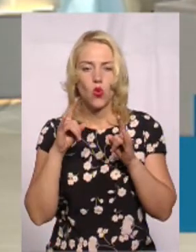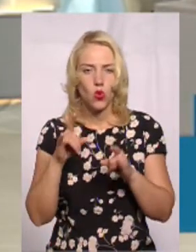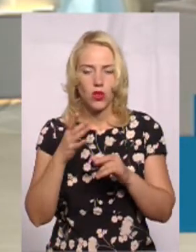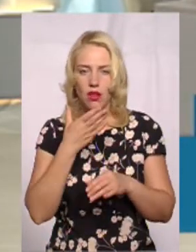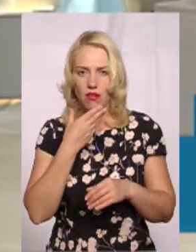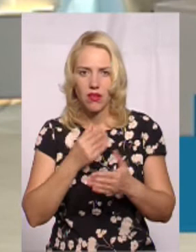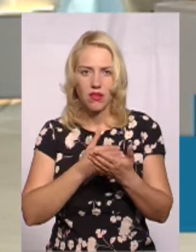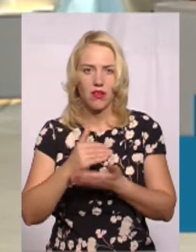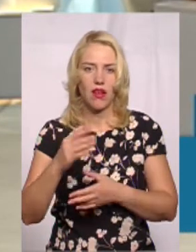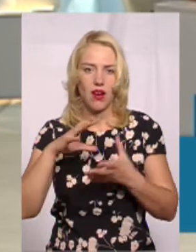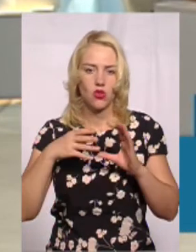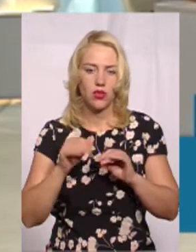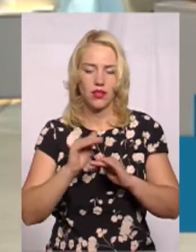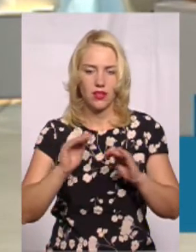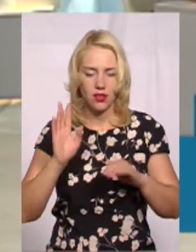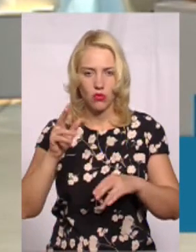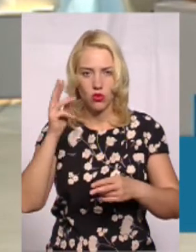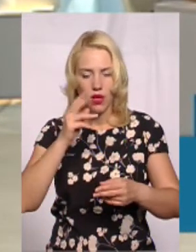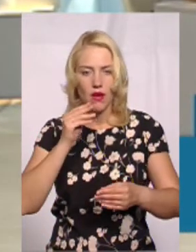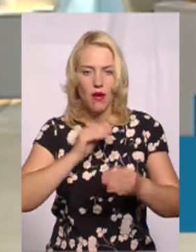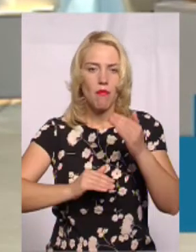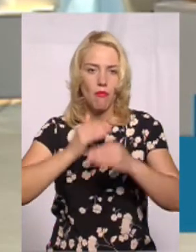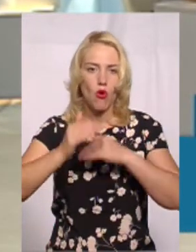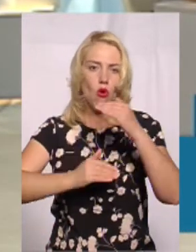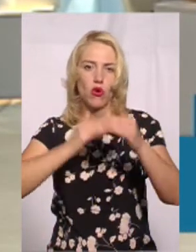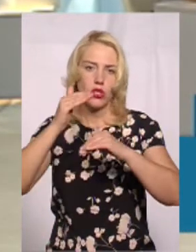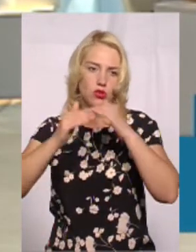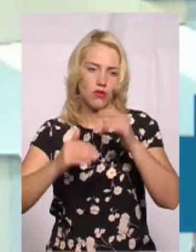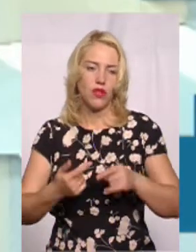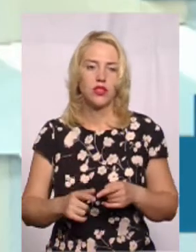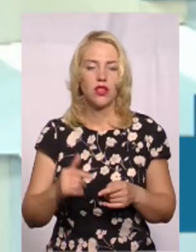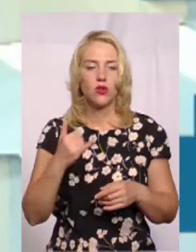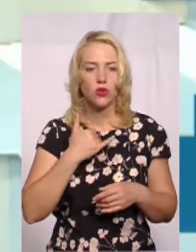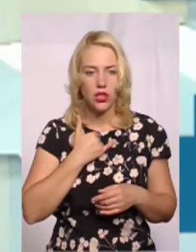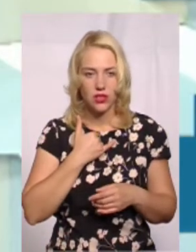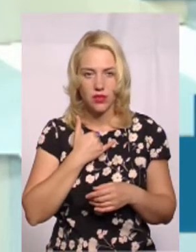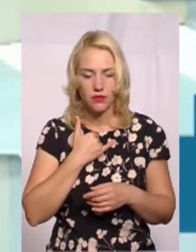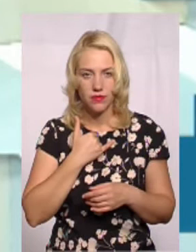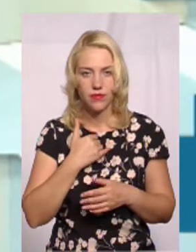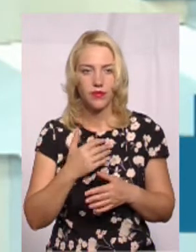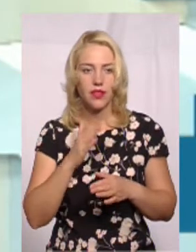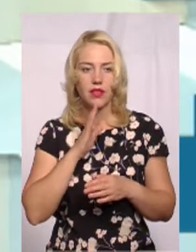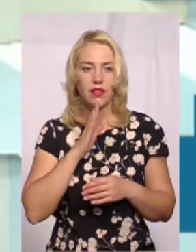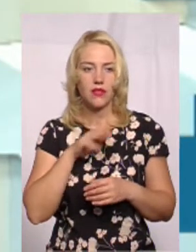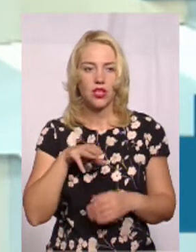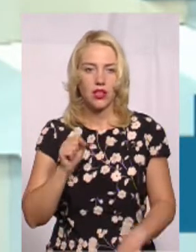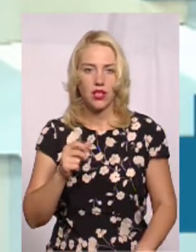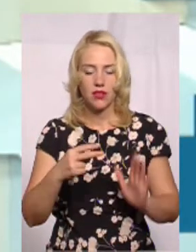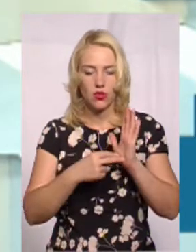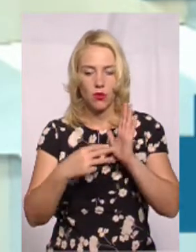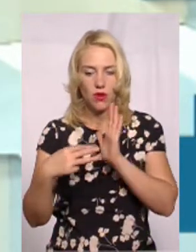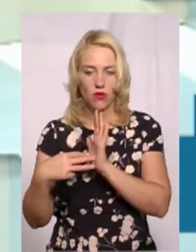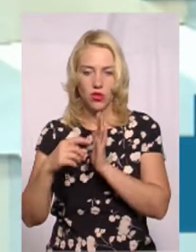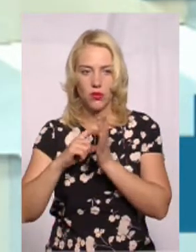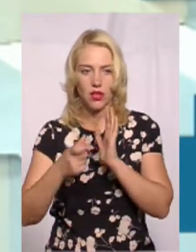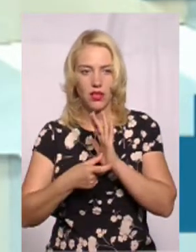будуть прогресувати. І от, як на прикладі клубу алгоритмів, можу сказати, у нас дівчата, вони були 7-8